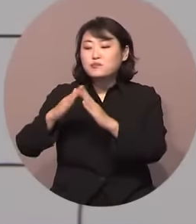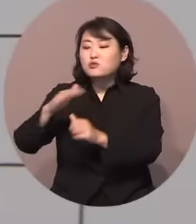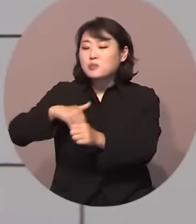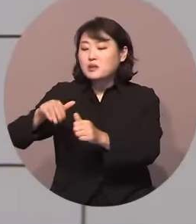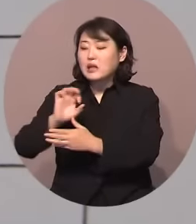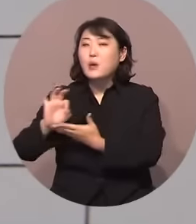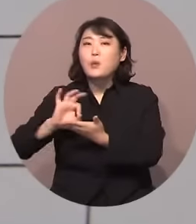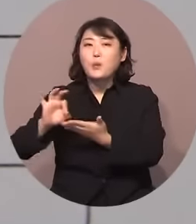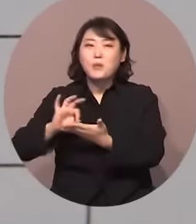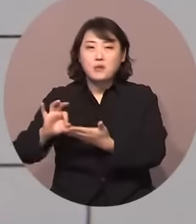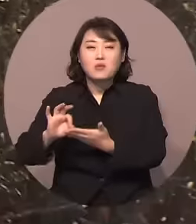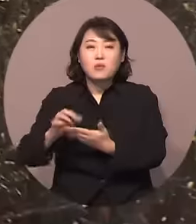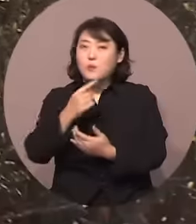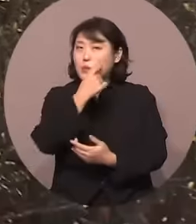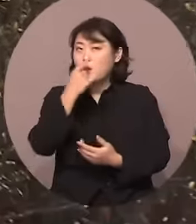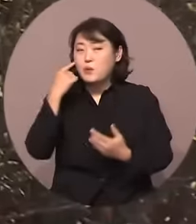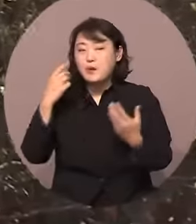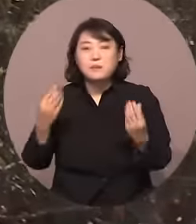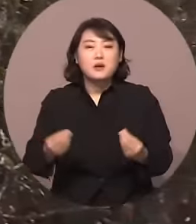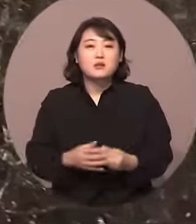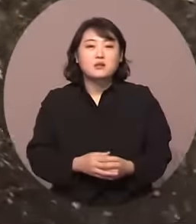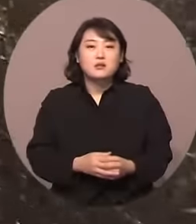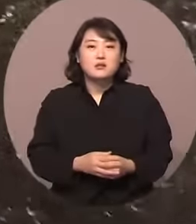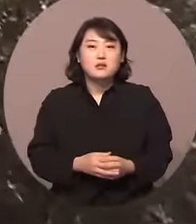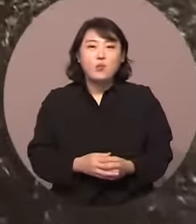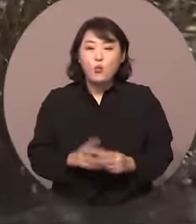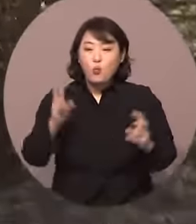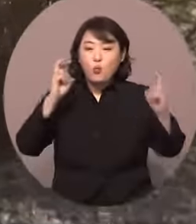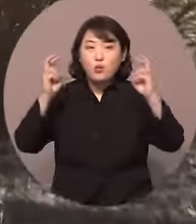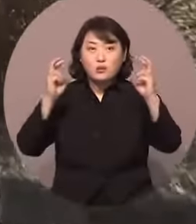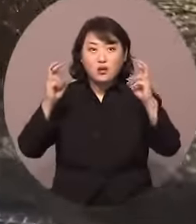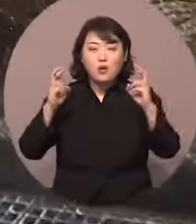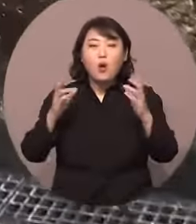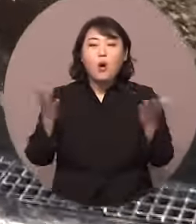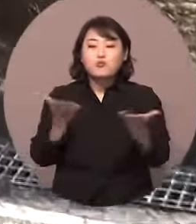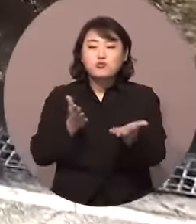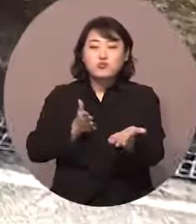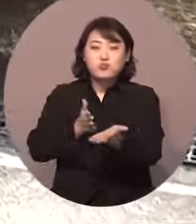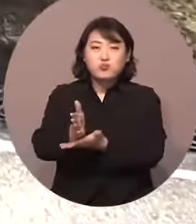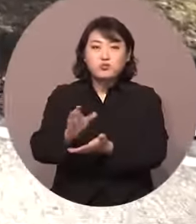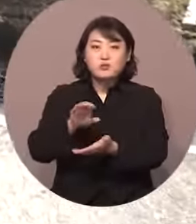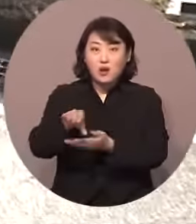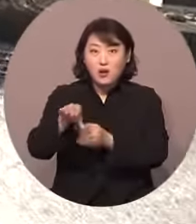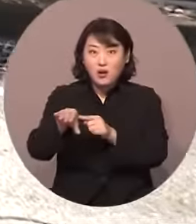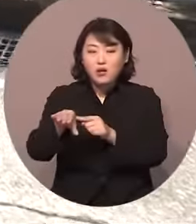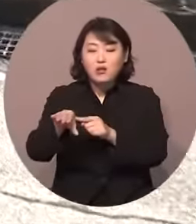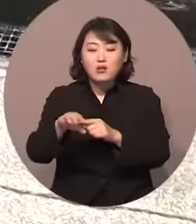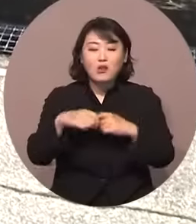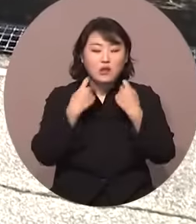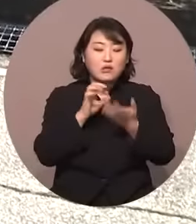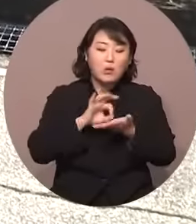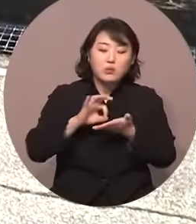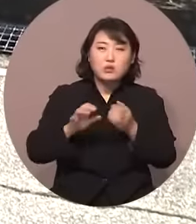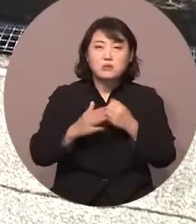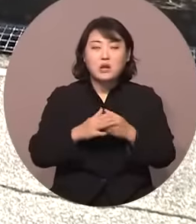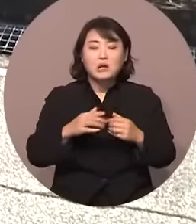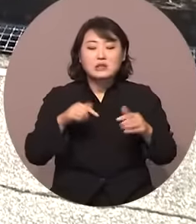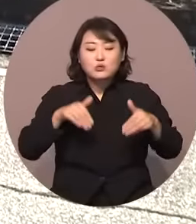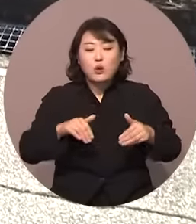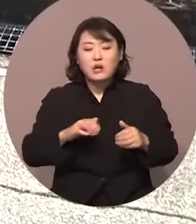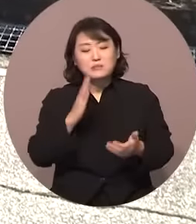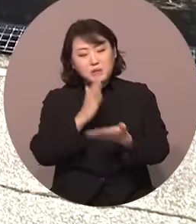사실도 확인됐습니다 무을 인적으로 사용하는 것에 대해 내부 직원들의 반발과 만가